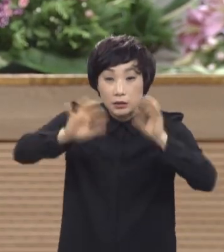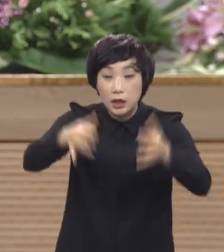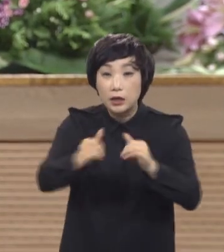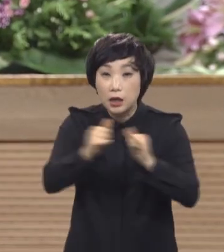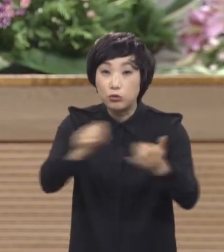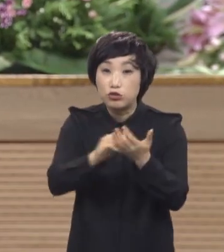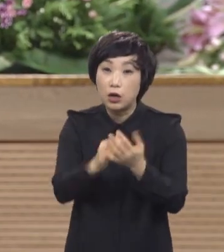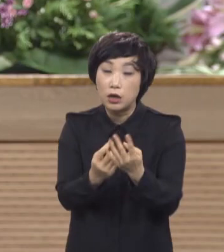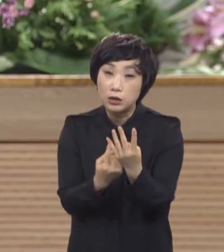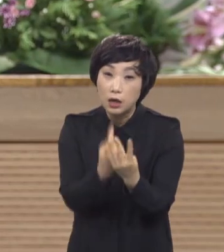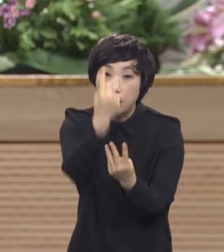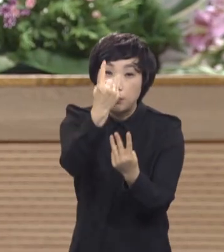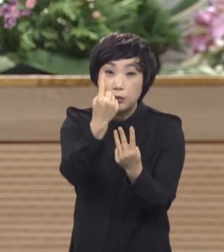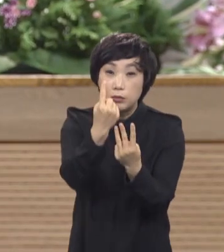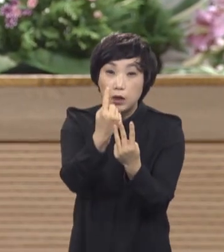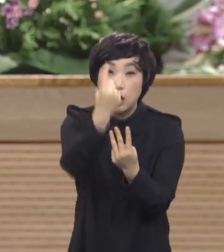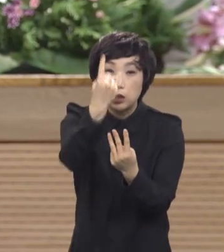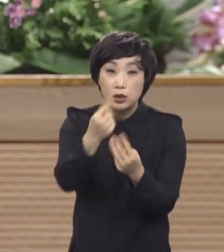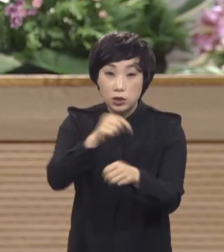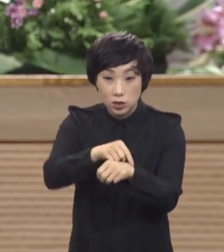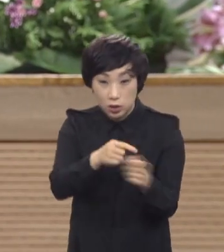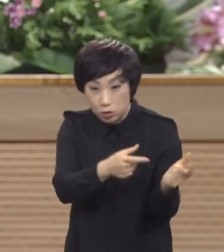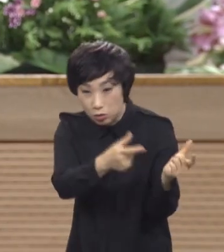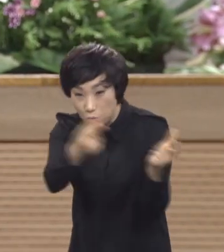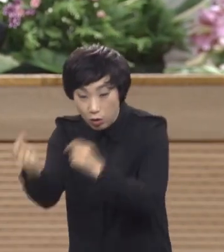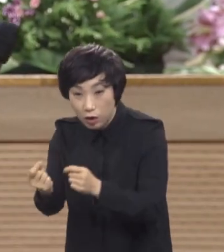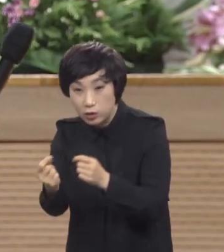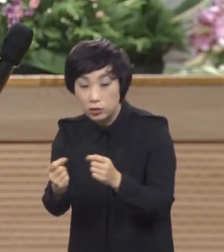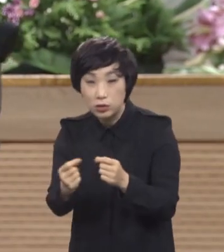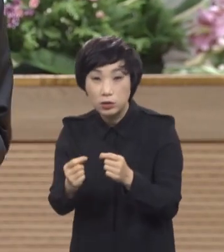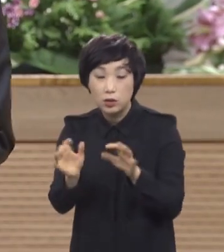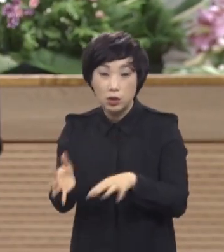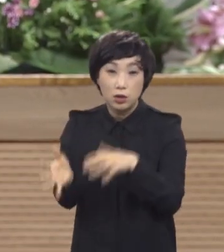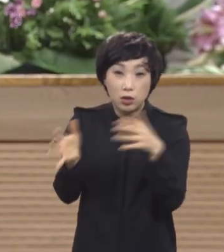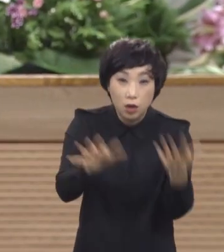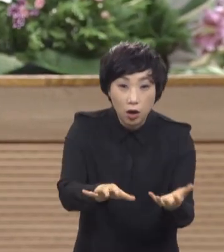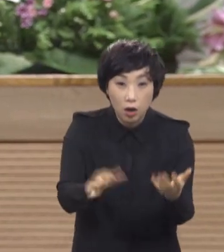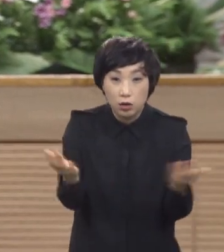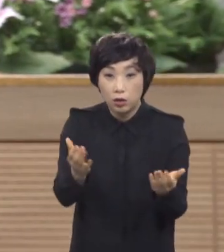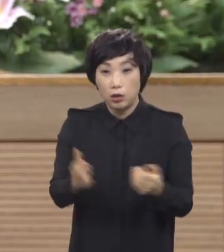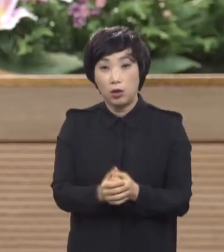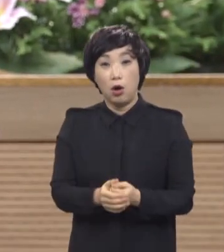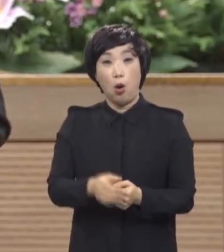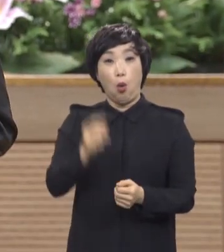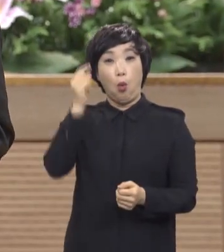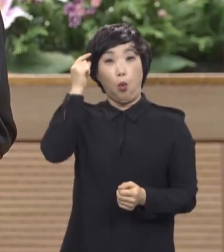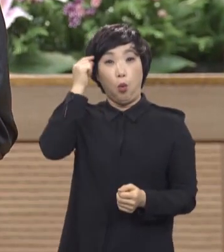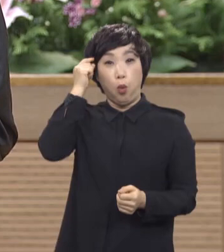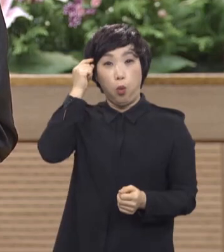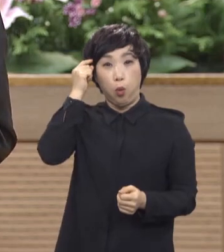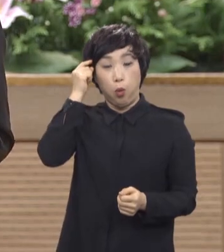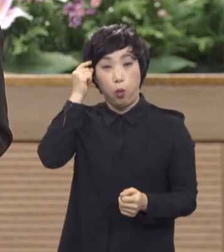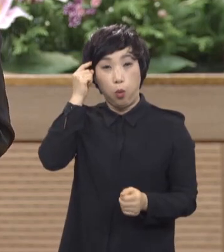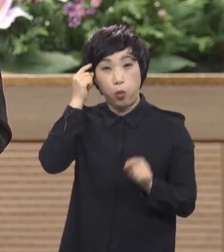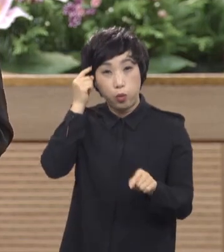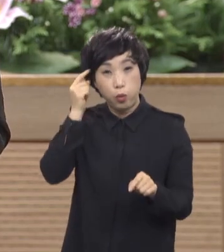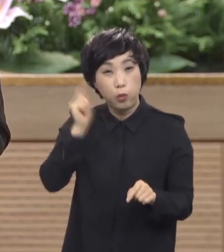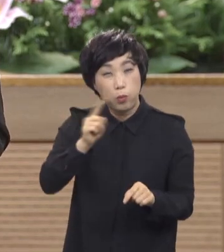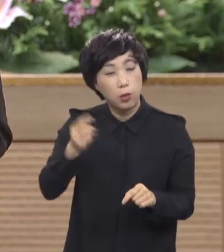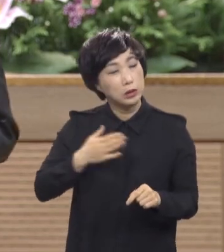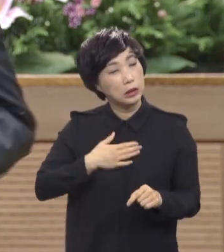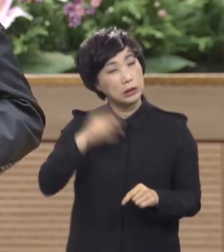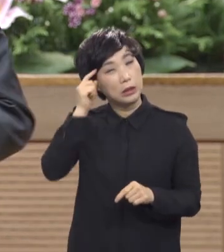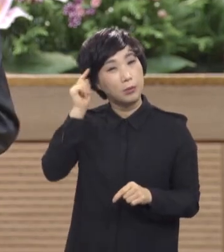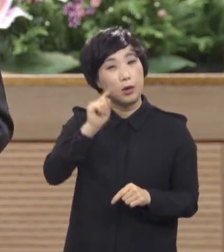인구가 한 번에 그 시에 3분의 1이 죽는 어마어마한 역사가 있는 것은 아마 이것은 분명히